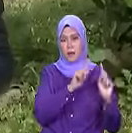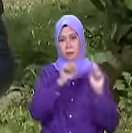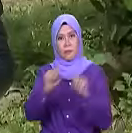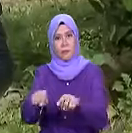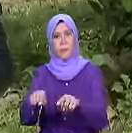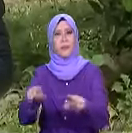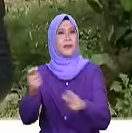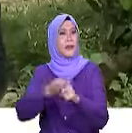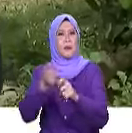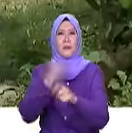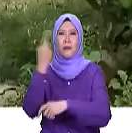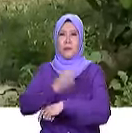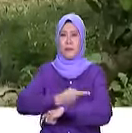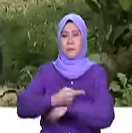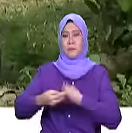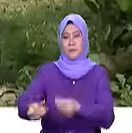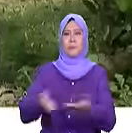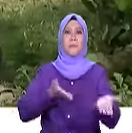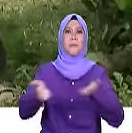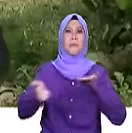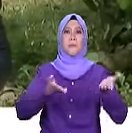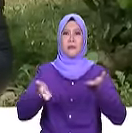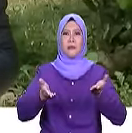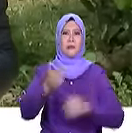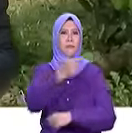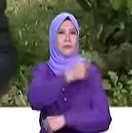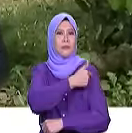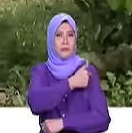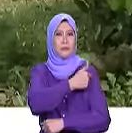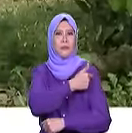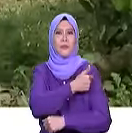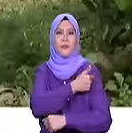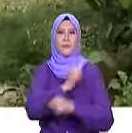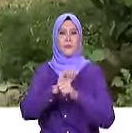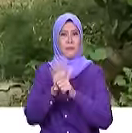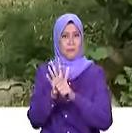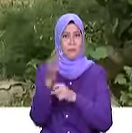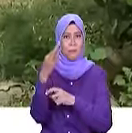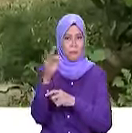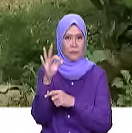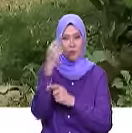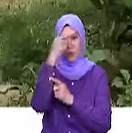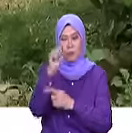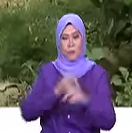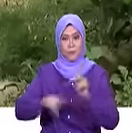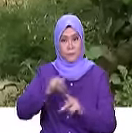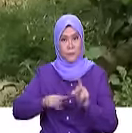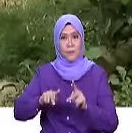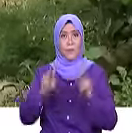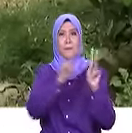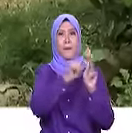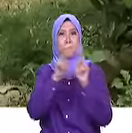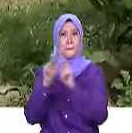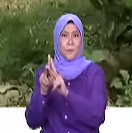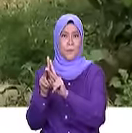hari untuk memberi perkhidmatan mereka, menyuntik, memberi suntikan vaksin COVID-19 kepada penduduk di